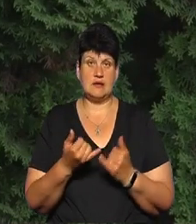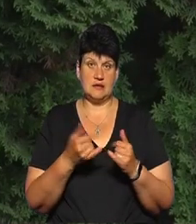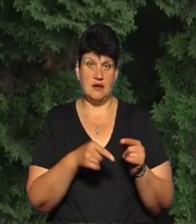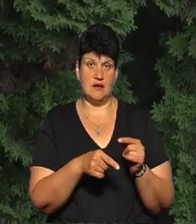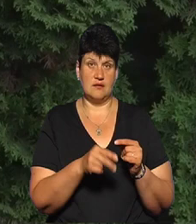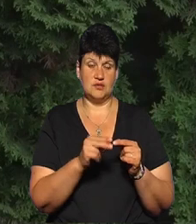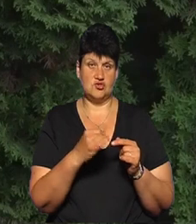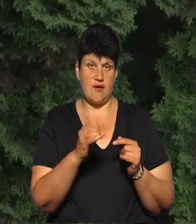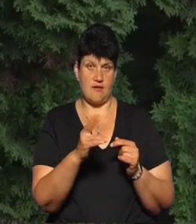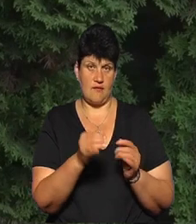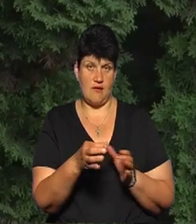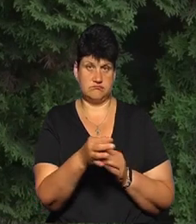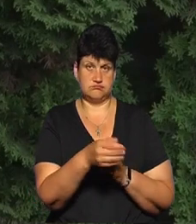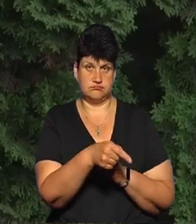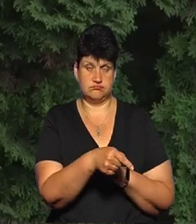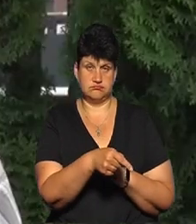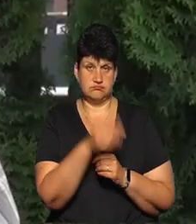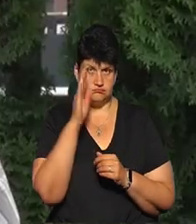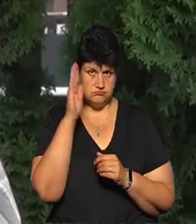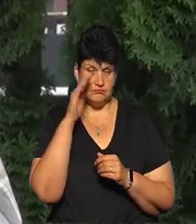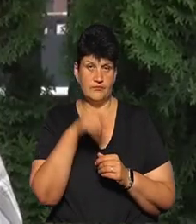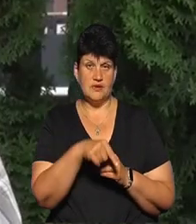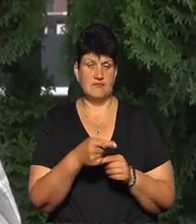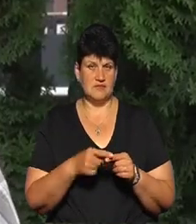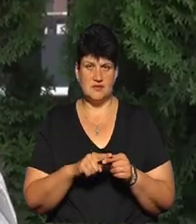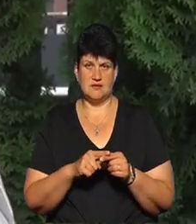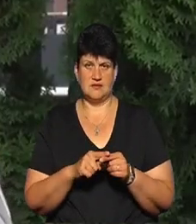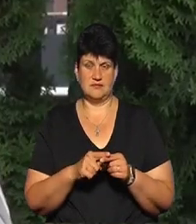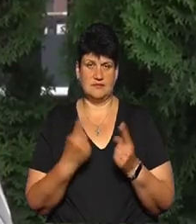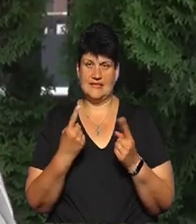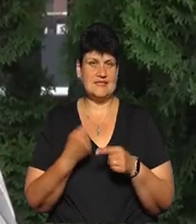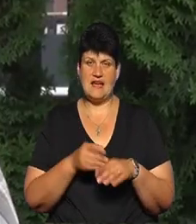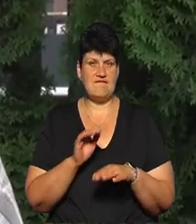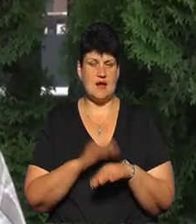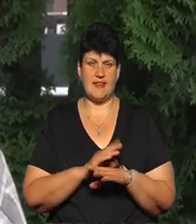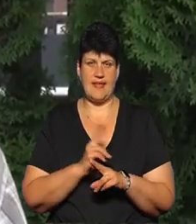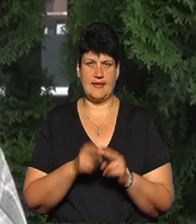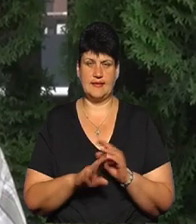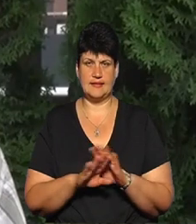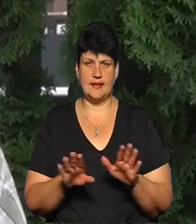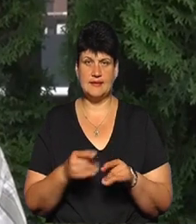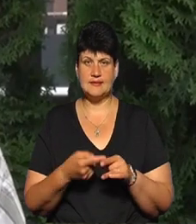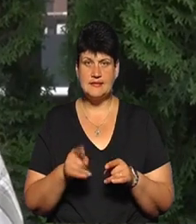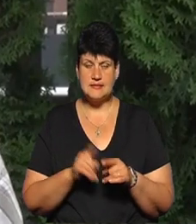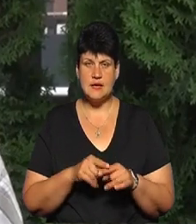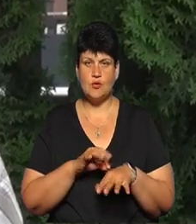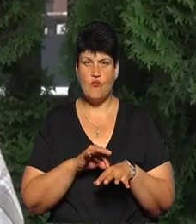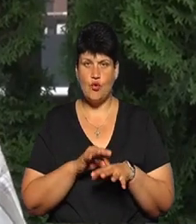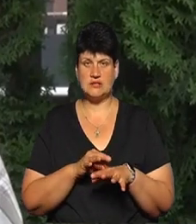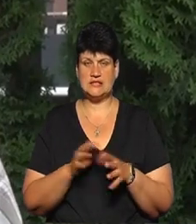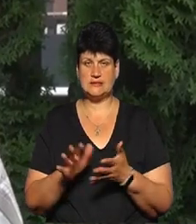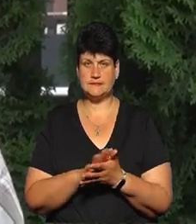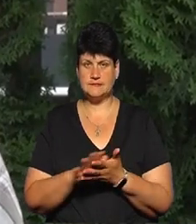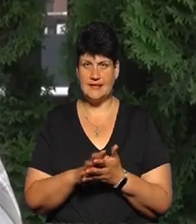то зіграло свою роль. Це не факт, що це кінець. Це просто треба проводити меліоративні роботи і просто